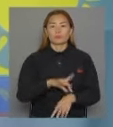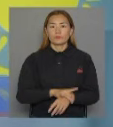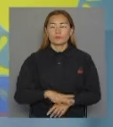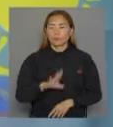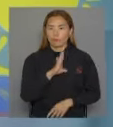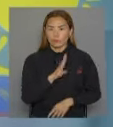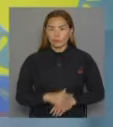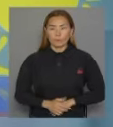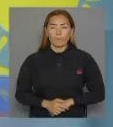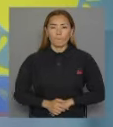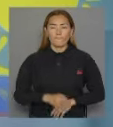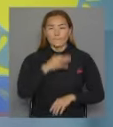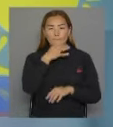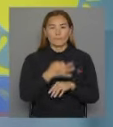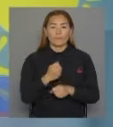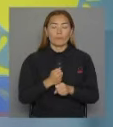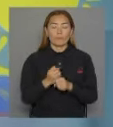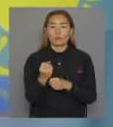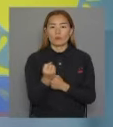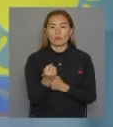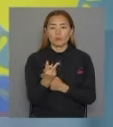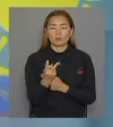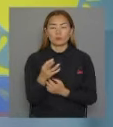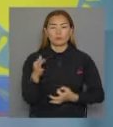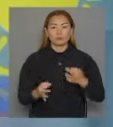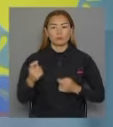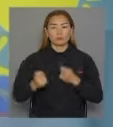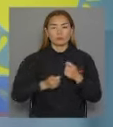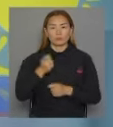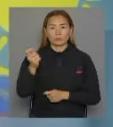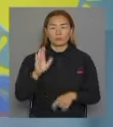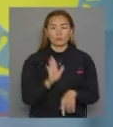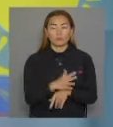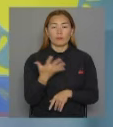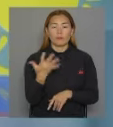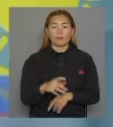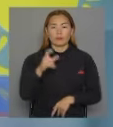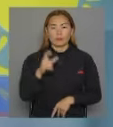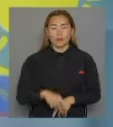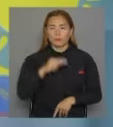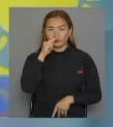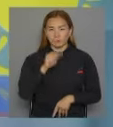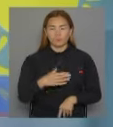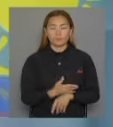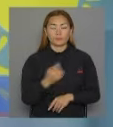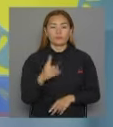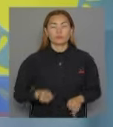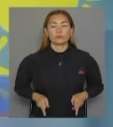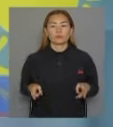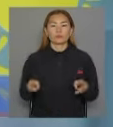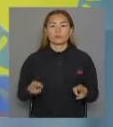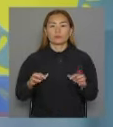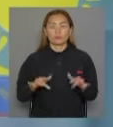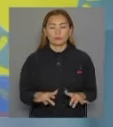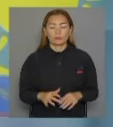анықталды. Департамент өндірісіне 12 іс сотқа жолданып, сот үкімімен 5 тұлға айыпты деп танылды. Бір қылмыстық